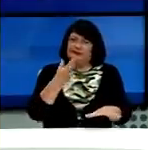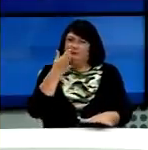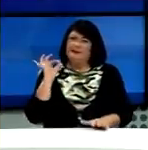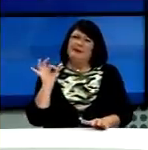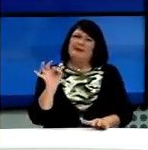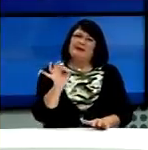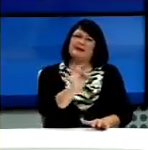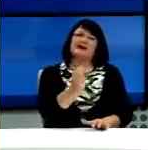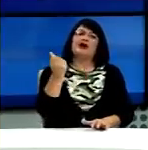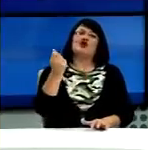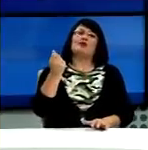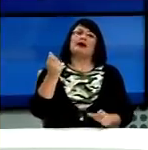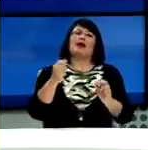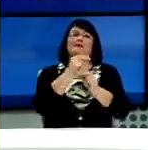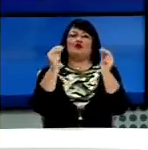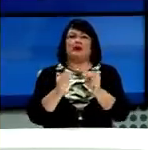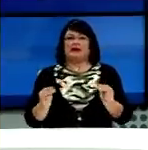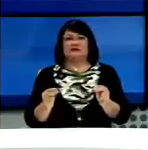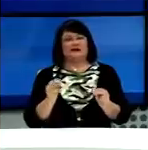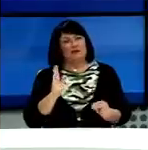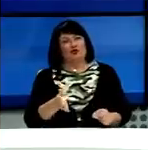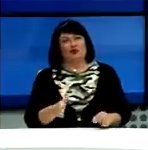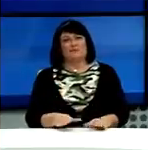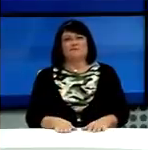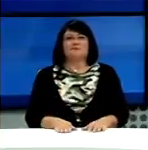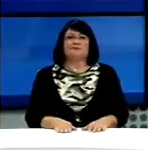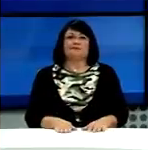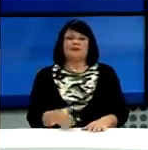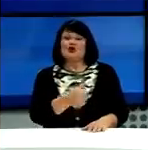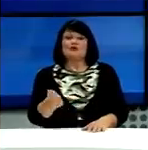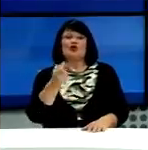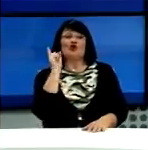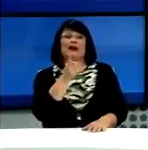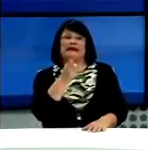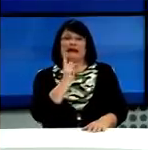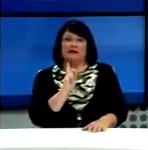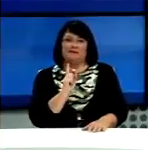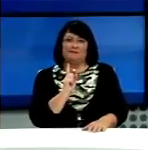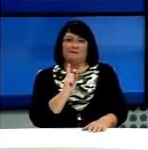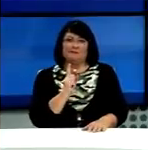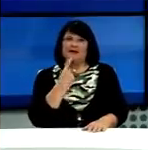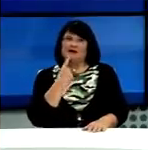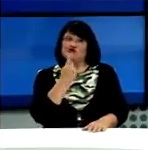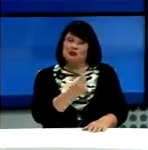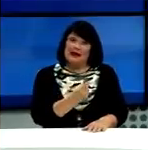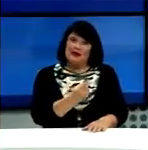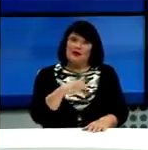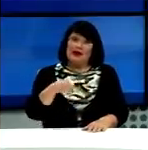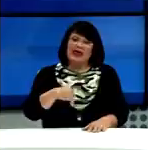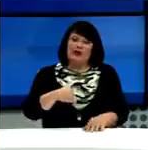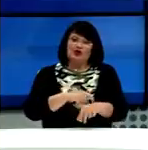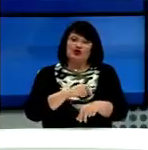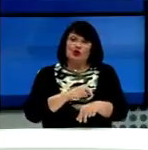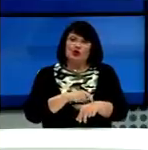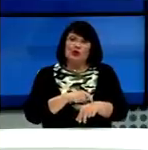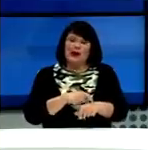των οικονομικών της επιπτώσεων. Δεν σας ασκούμε λοιπόν μόνο κριτική. Σας λέμε κιόλας εδώ και τώρα,